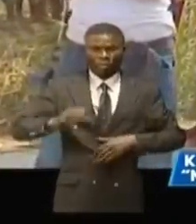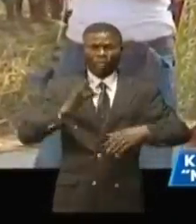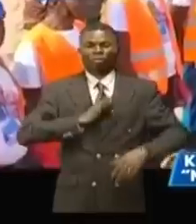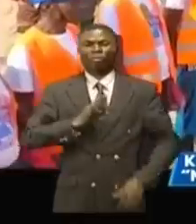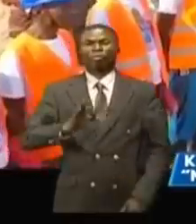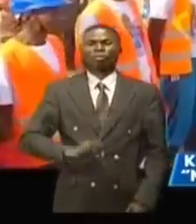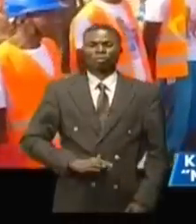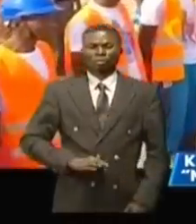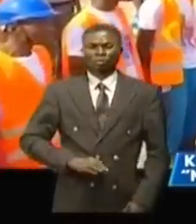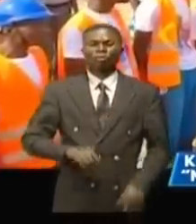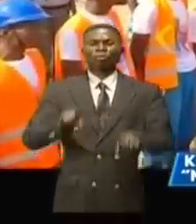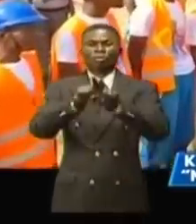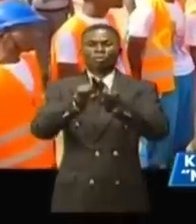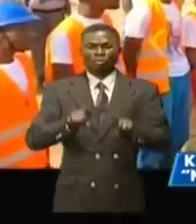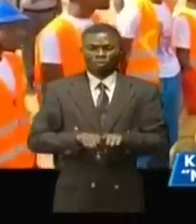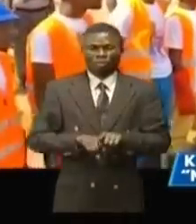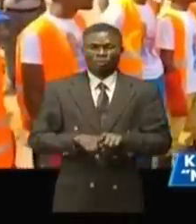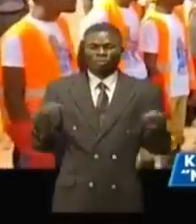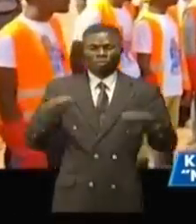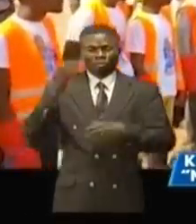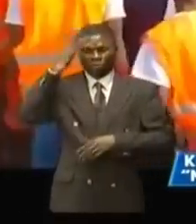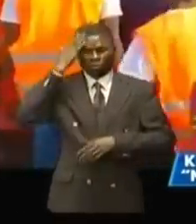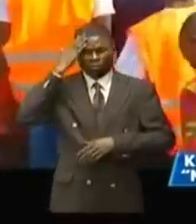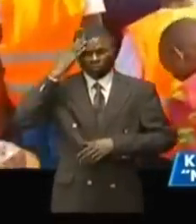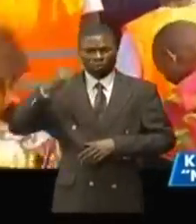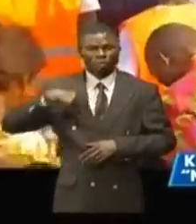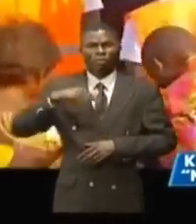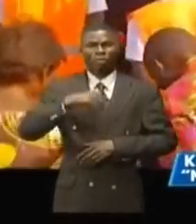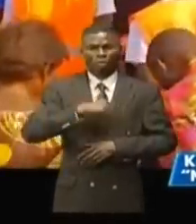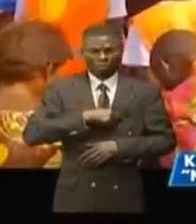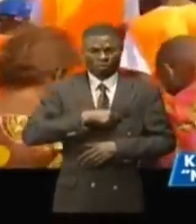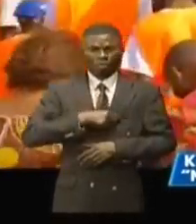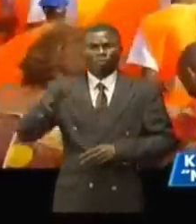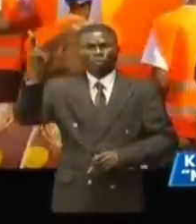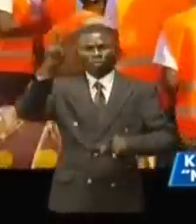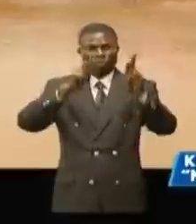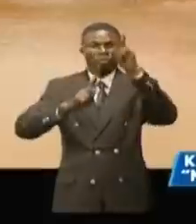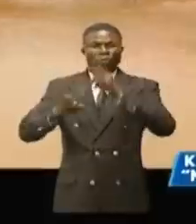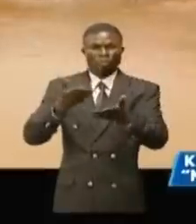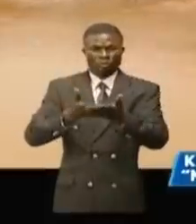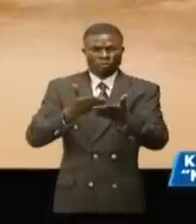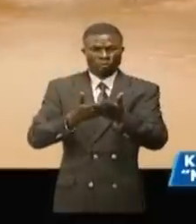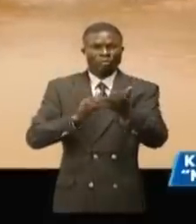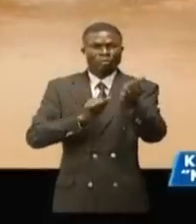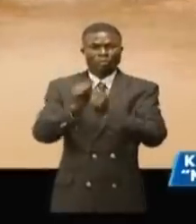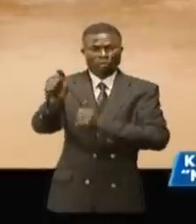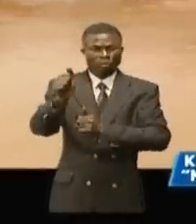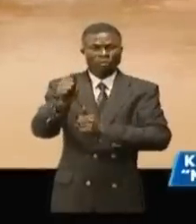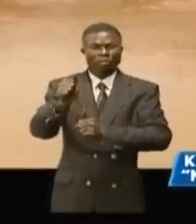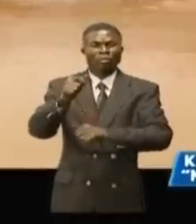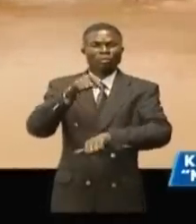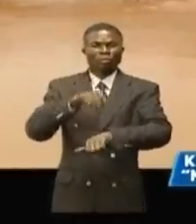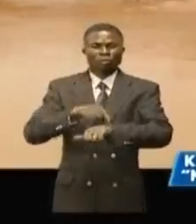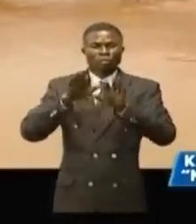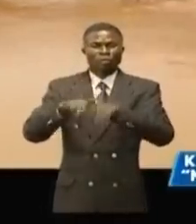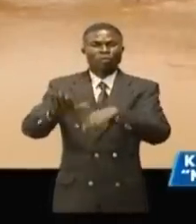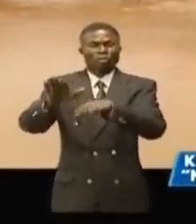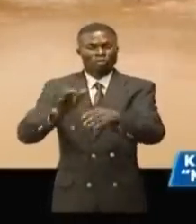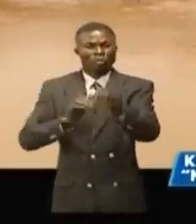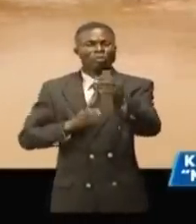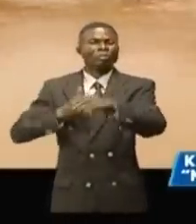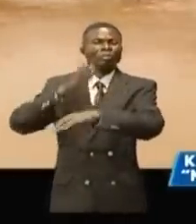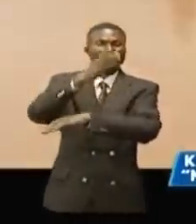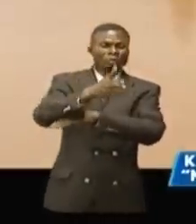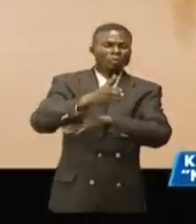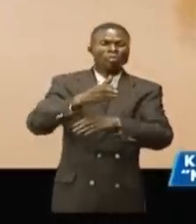Félix-Antoine Tshisekedi Tshilombo, d'avoir pensé à elle. Cette population traverse ces nuits et jours, cette rivière, avec tous